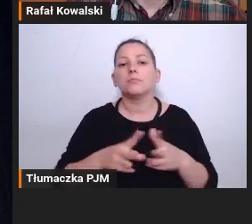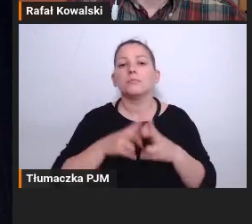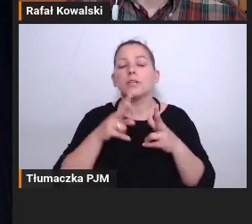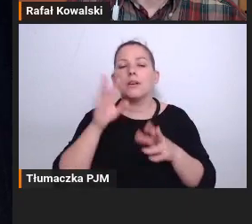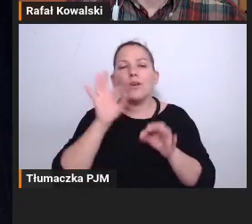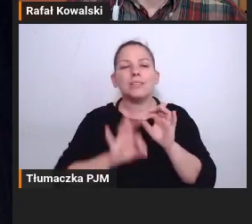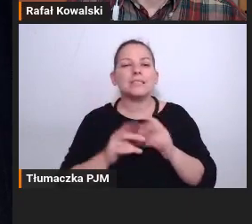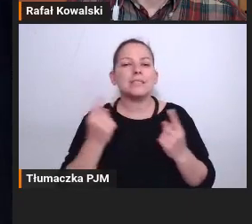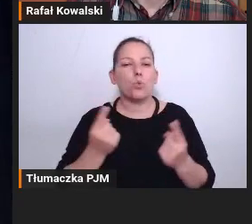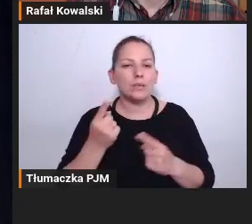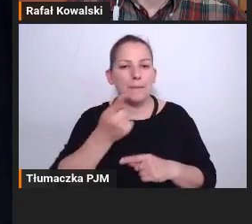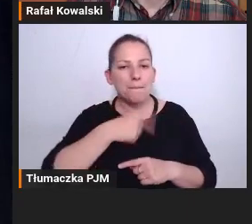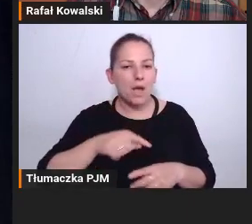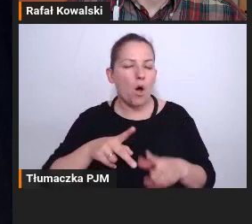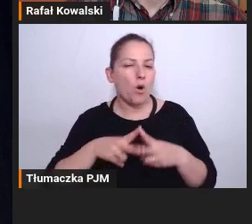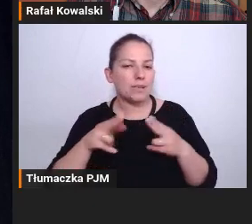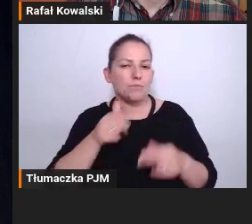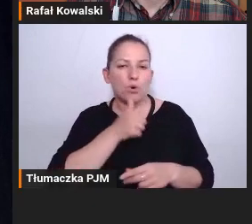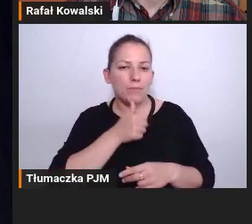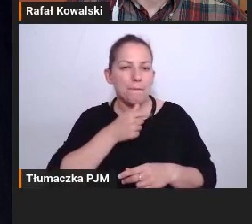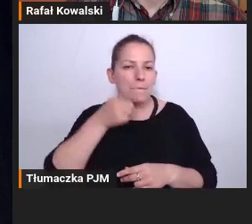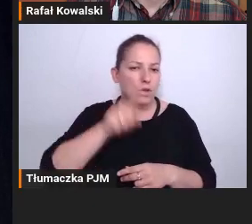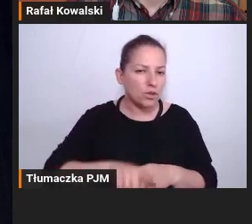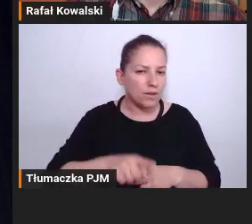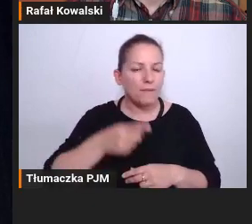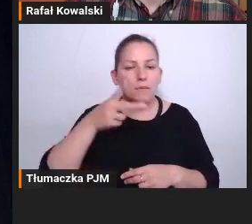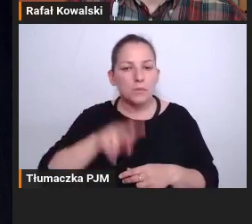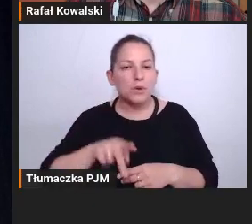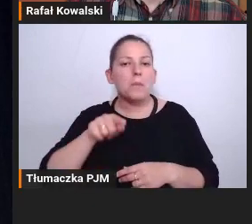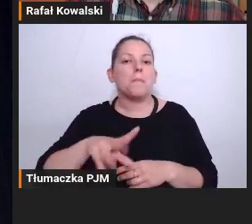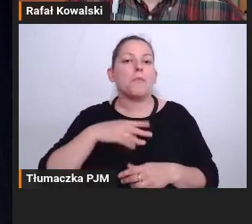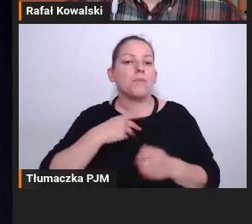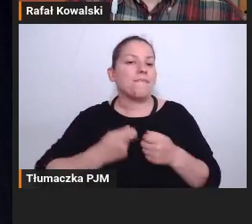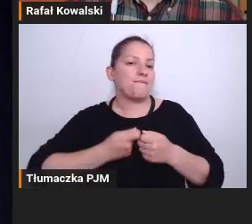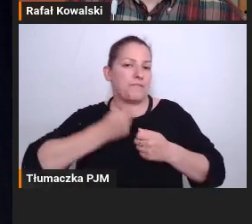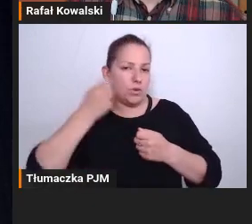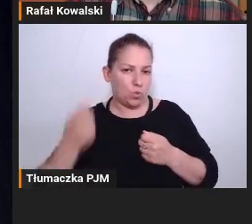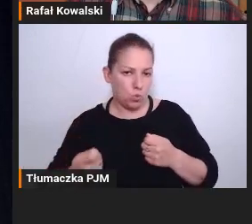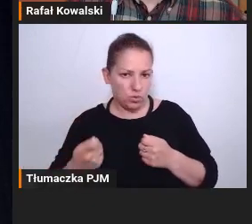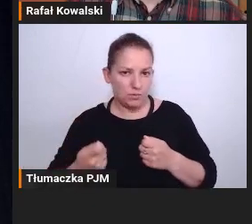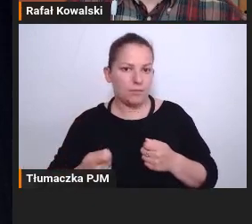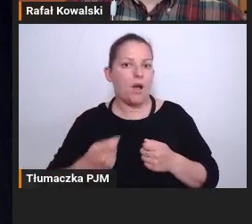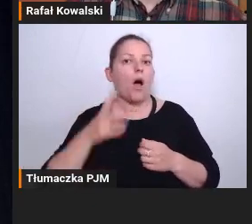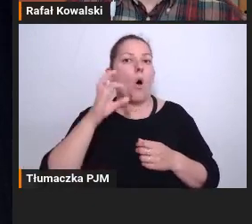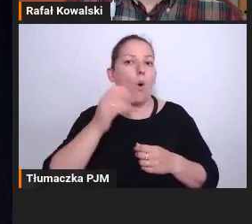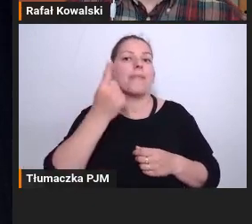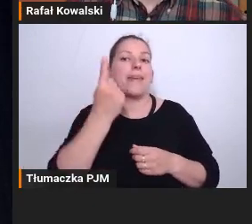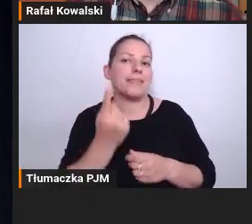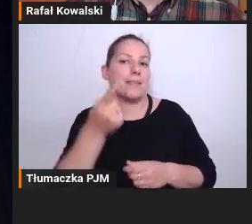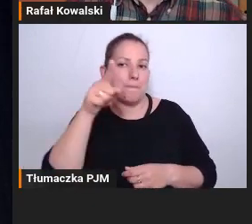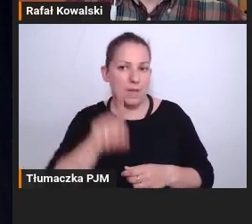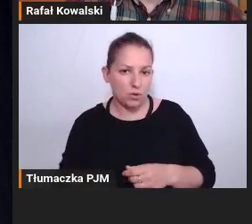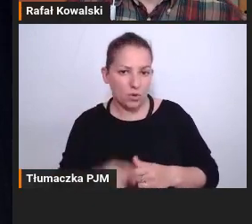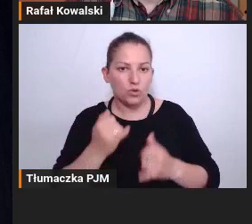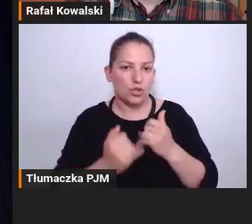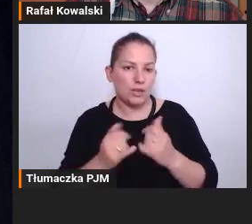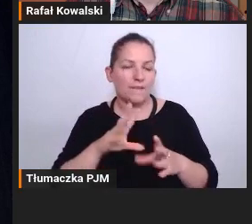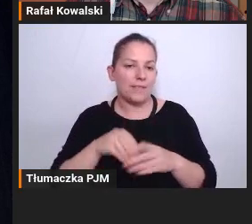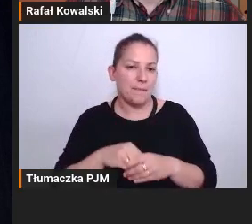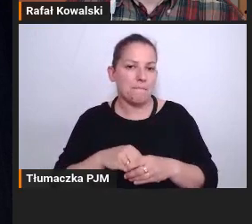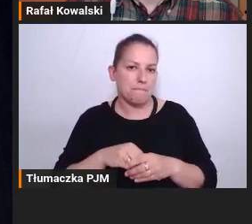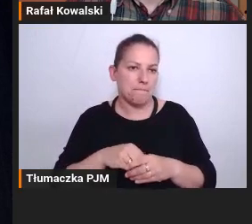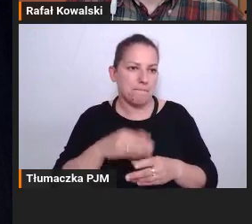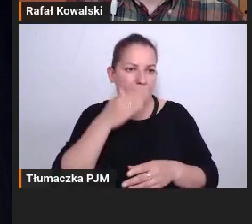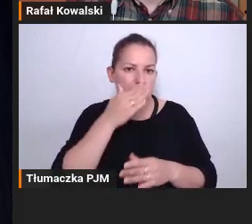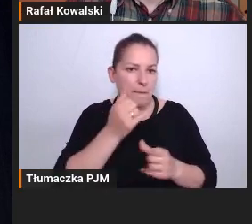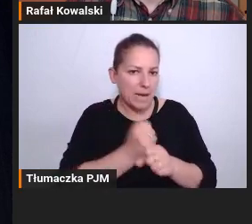określonych sytuacjach my ten okres próbny miesięczny i dwumiesięczny możemy wydłużyć, znowu o 1 miesiąc, kiedy przemawia za ten rodzaj pracy,